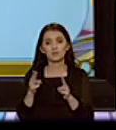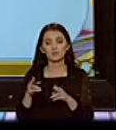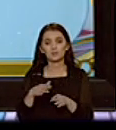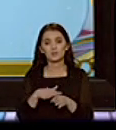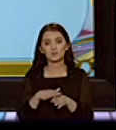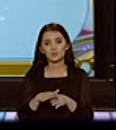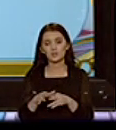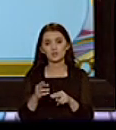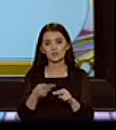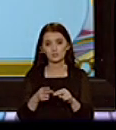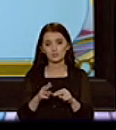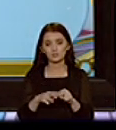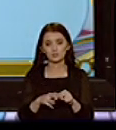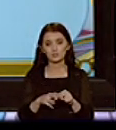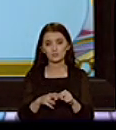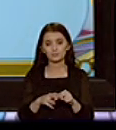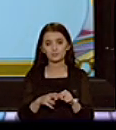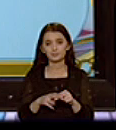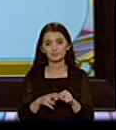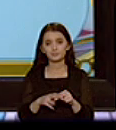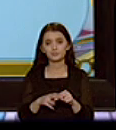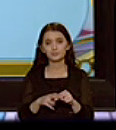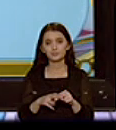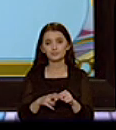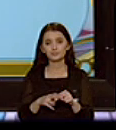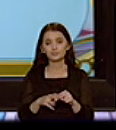bajarish uchun esa